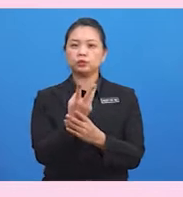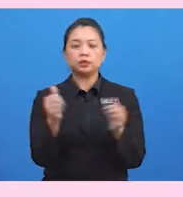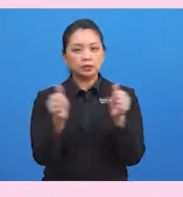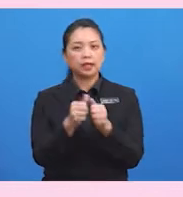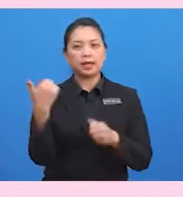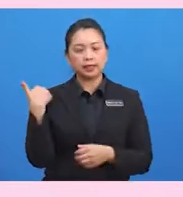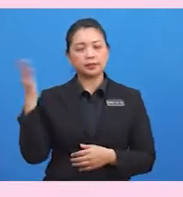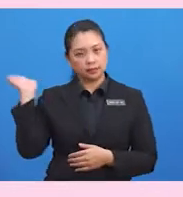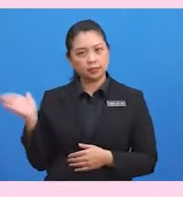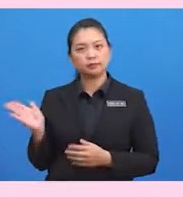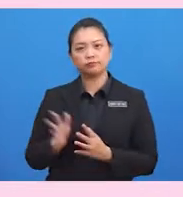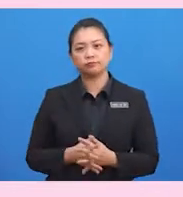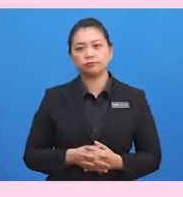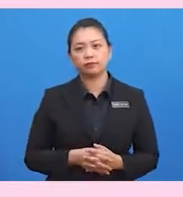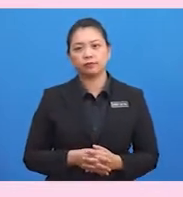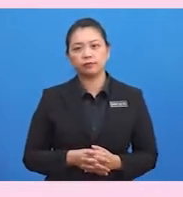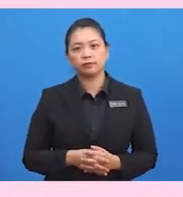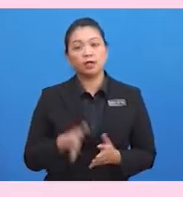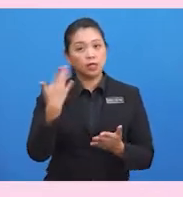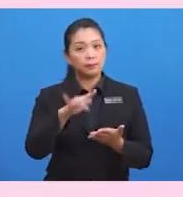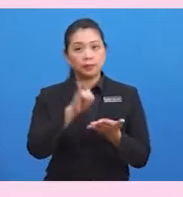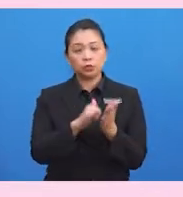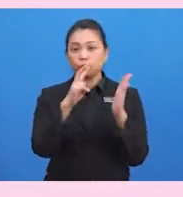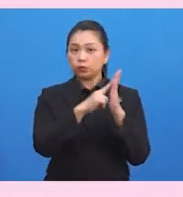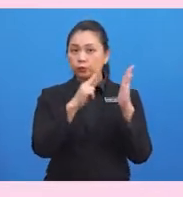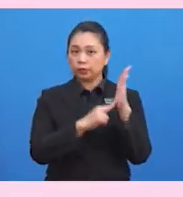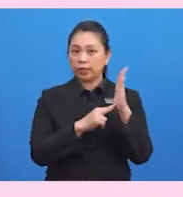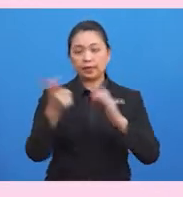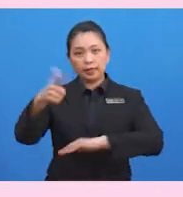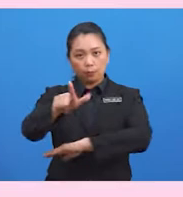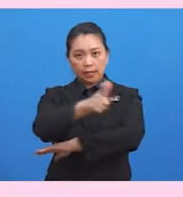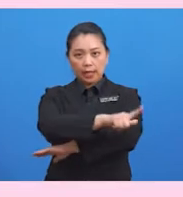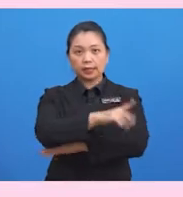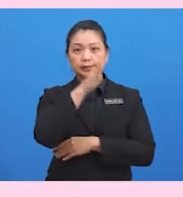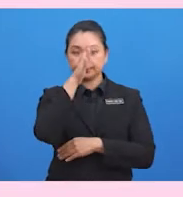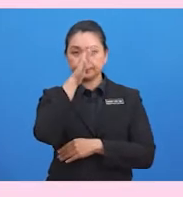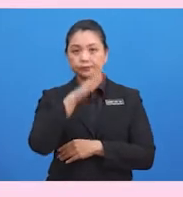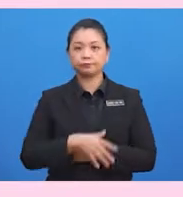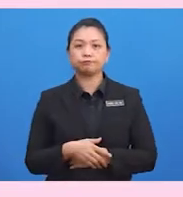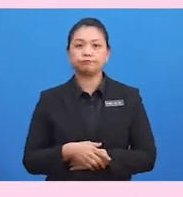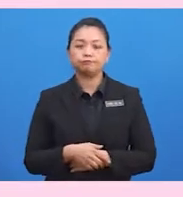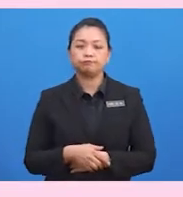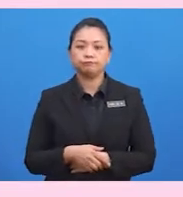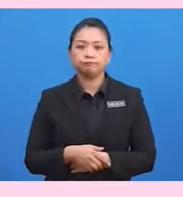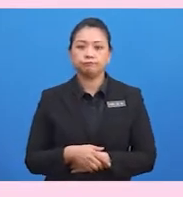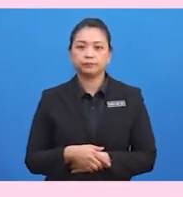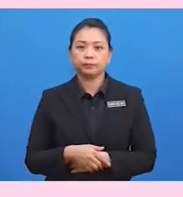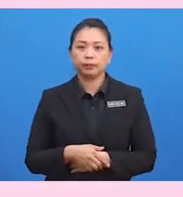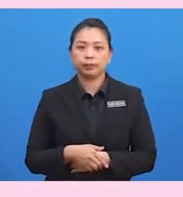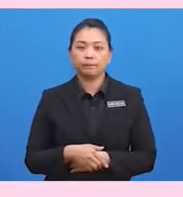hukum kanon Melati ini undang-undang yang kedua ialah undang-undang laut mula ke